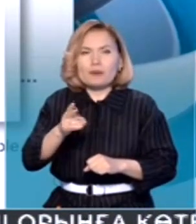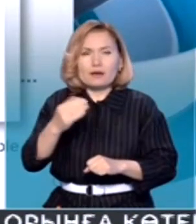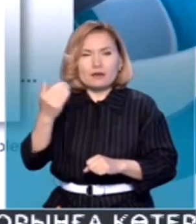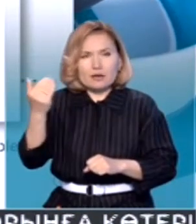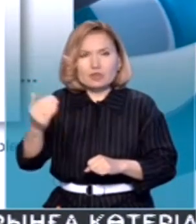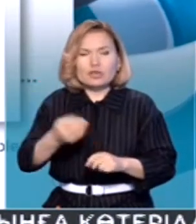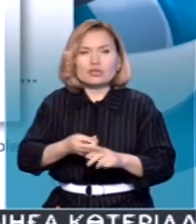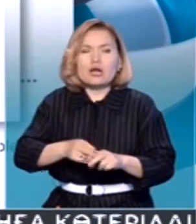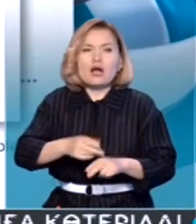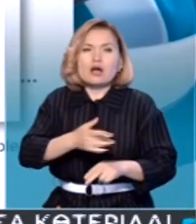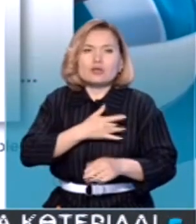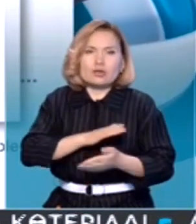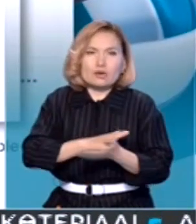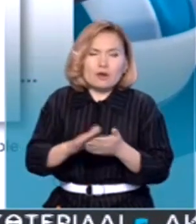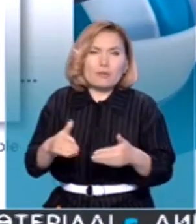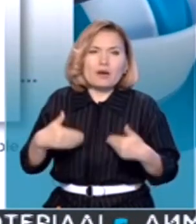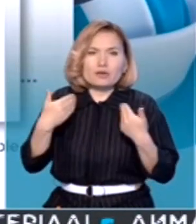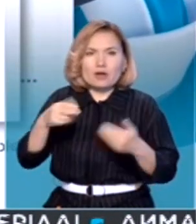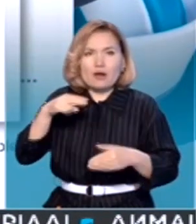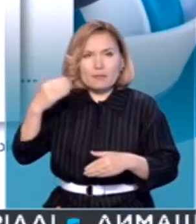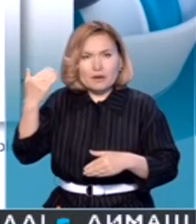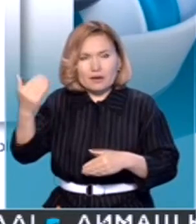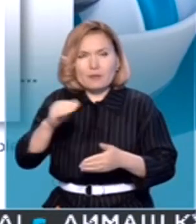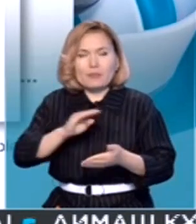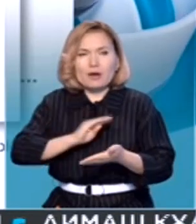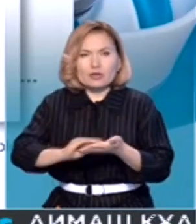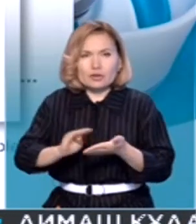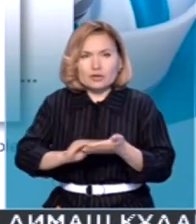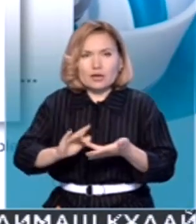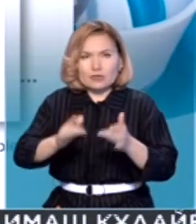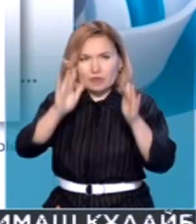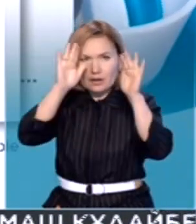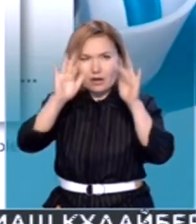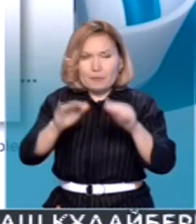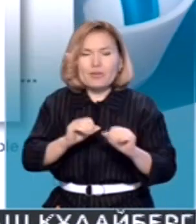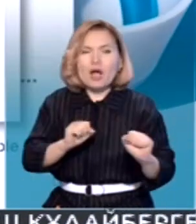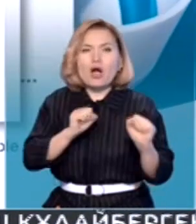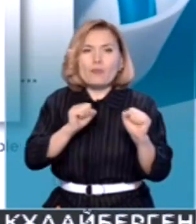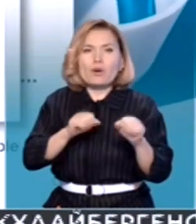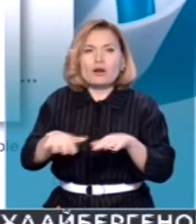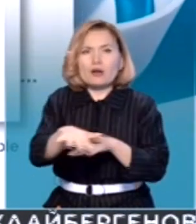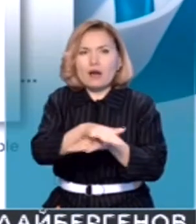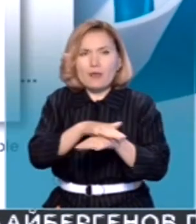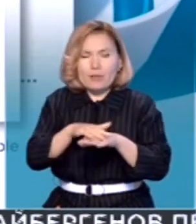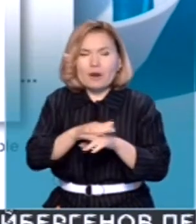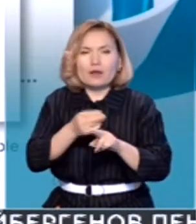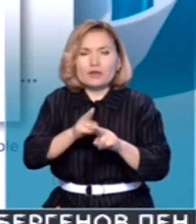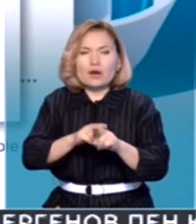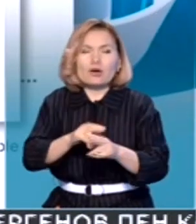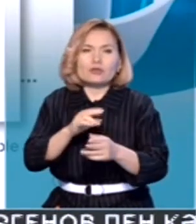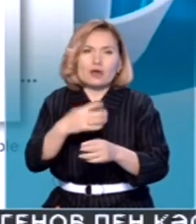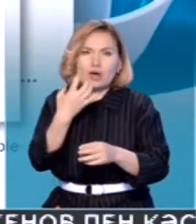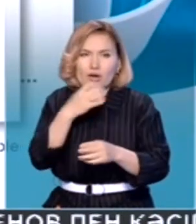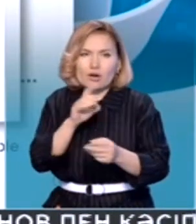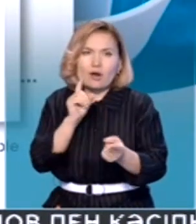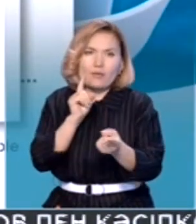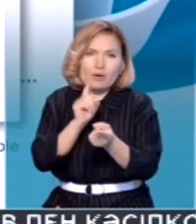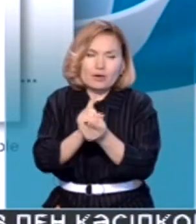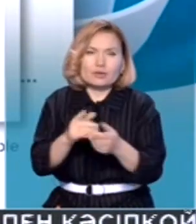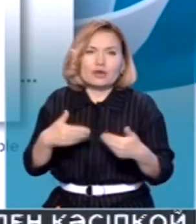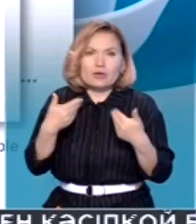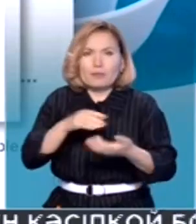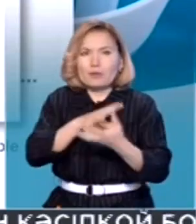Нұрбек Оралбайды шын жүректен құттықтаймын деп жазды. Боксшыларды жанкүйерлердің қалай күтіп алғаны туралы ақпарат